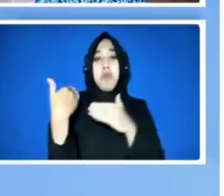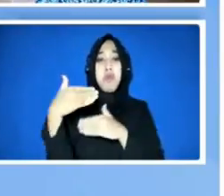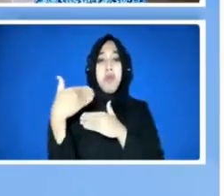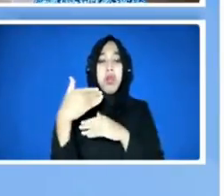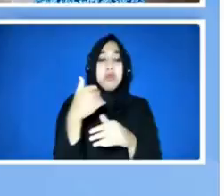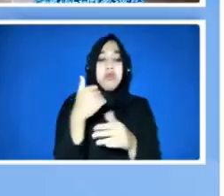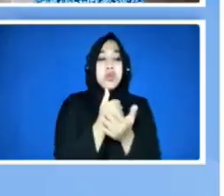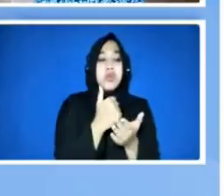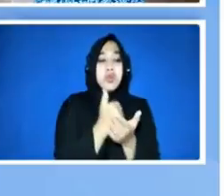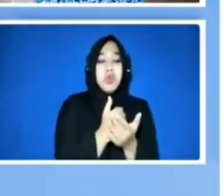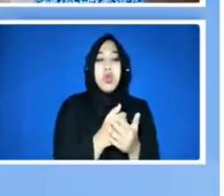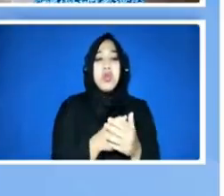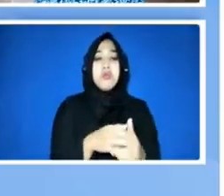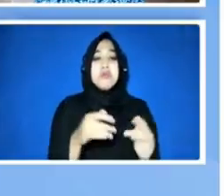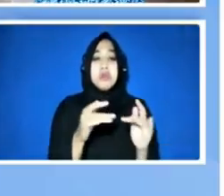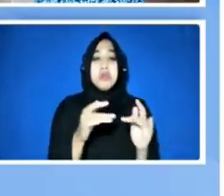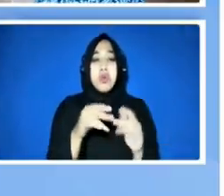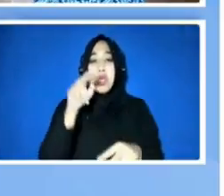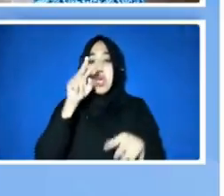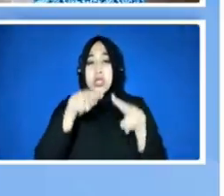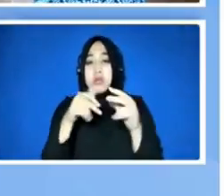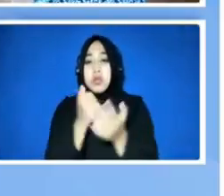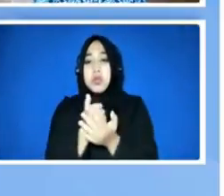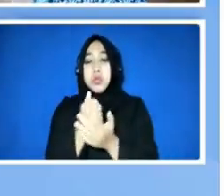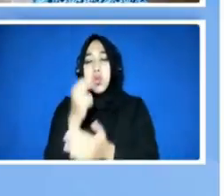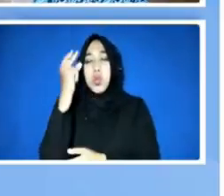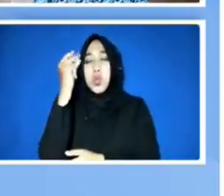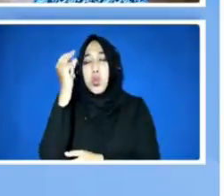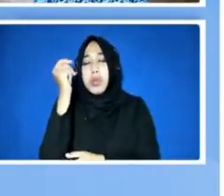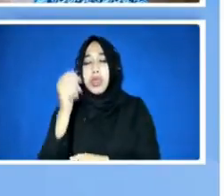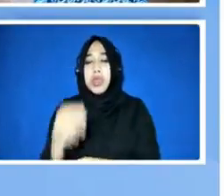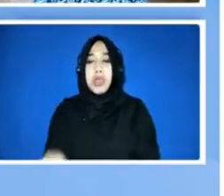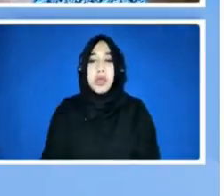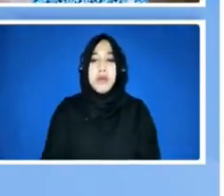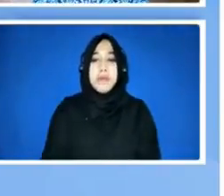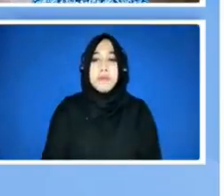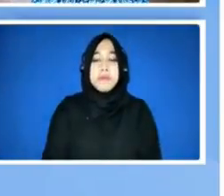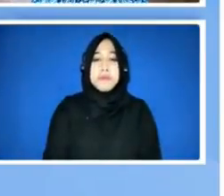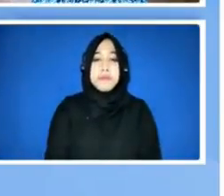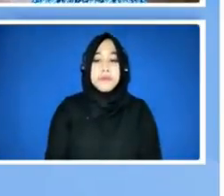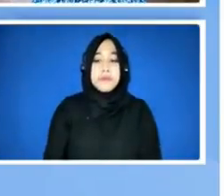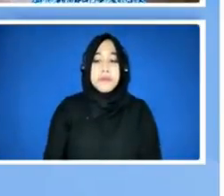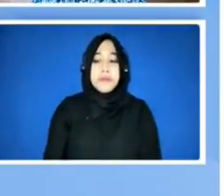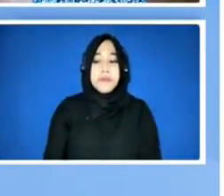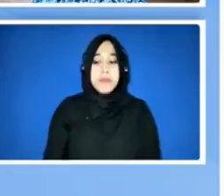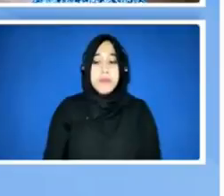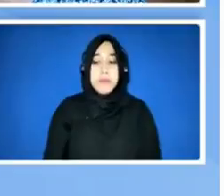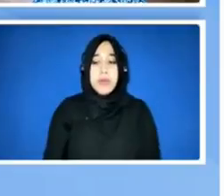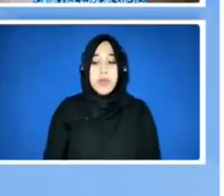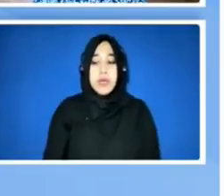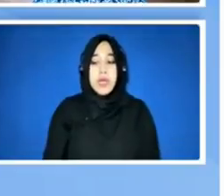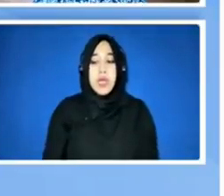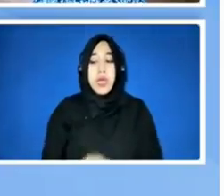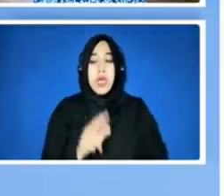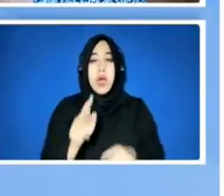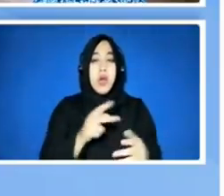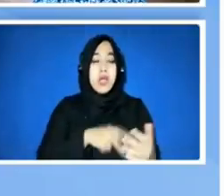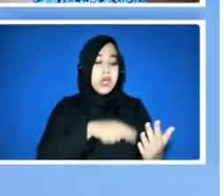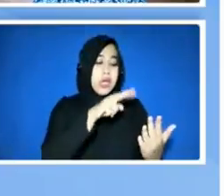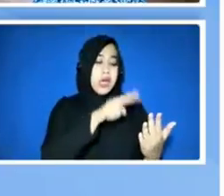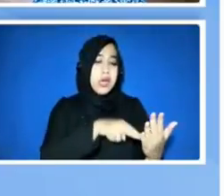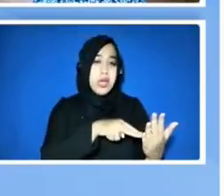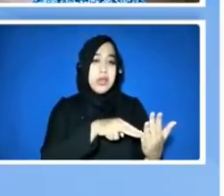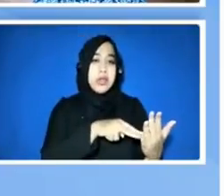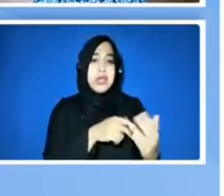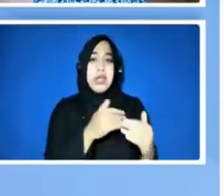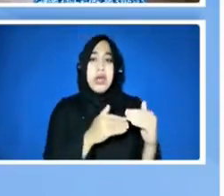pekerjaan kontak tracing itu menjadi sangat rumit ya. Pada akhirnya memang kalau kita lihat kontak tracing yang paling efektif